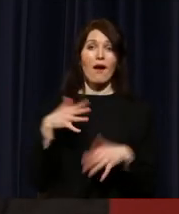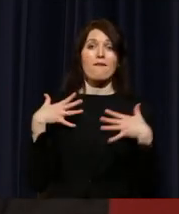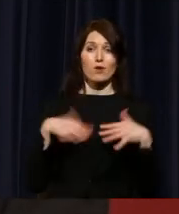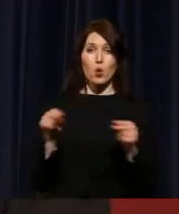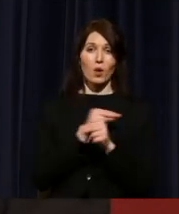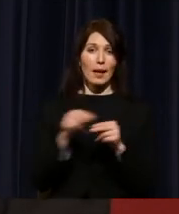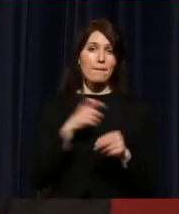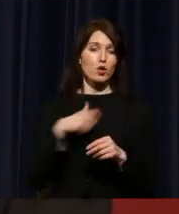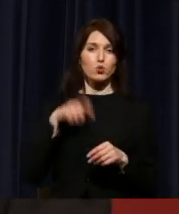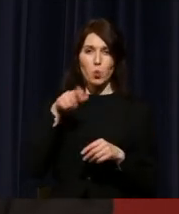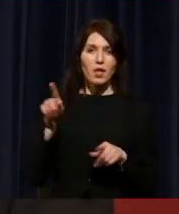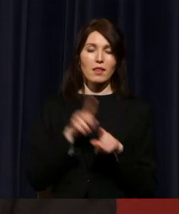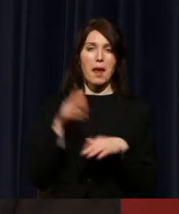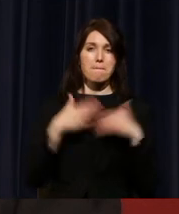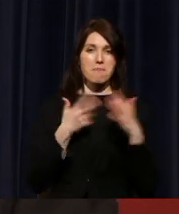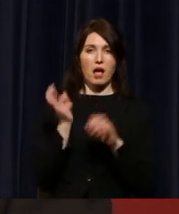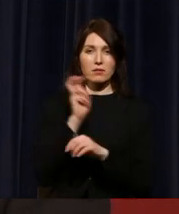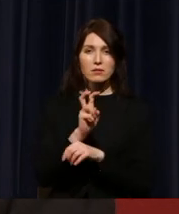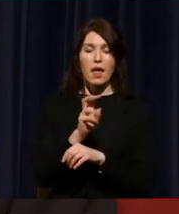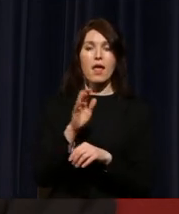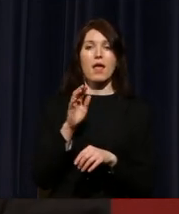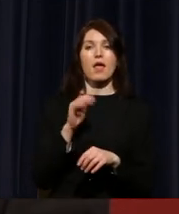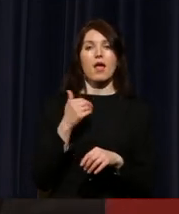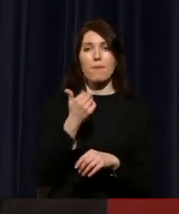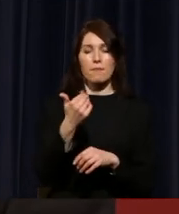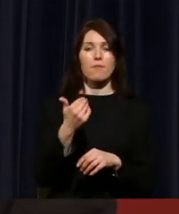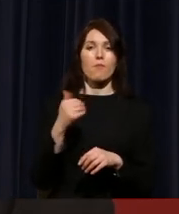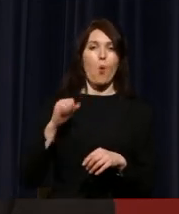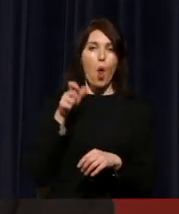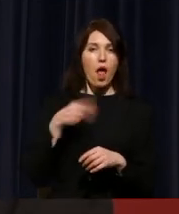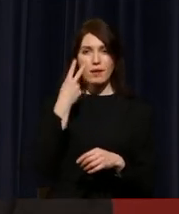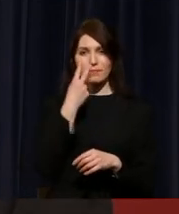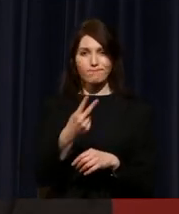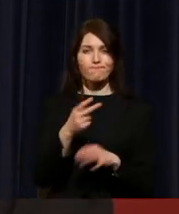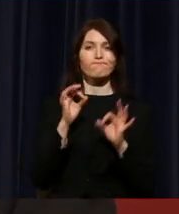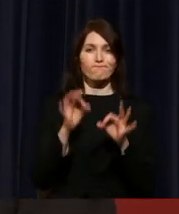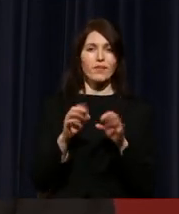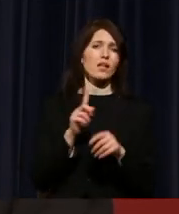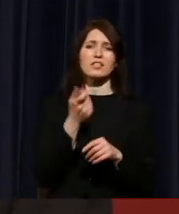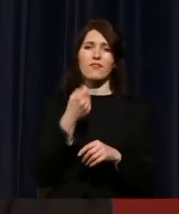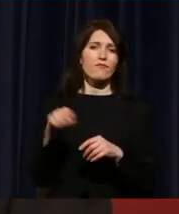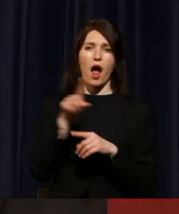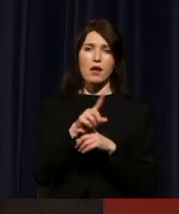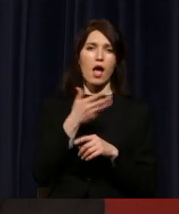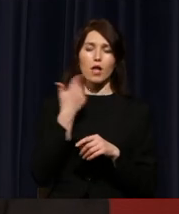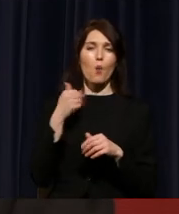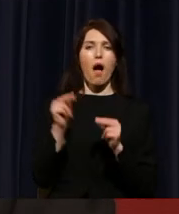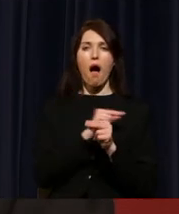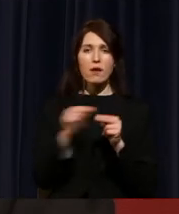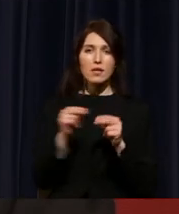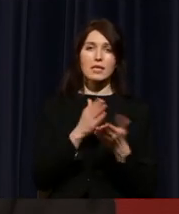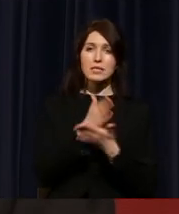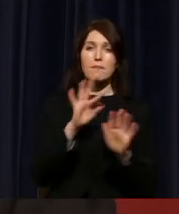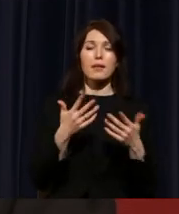fizioterapijas studenti iet arī praksē pie kolēģa, Un skatās, jā, tie tās gan vairāk, protams, nav ārstniecība, tā ir